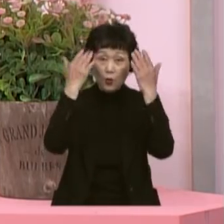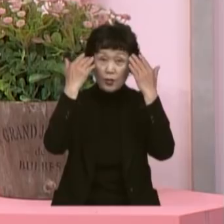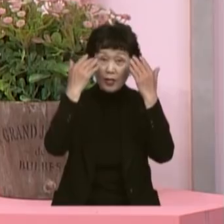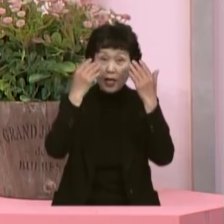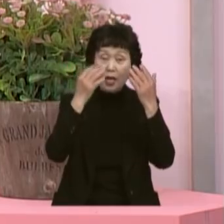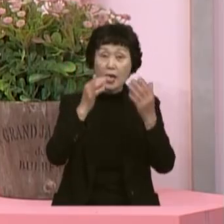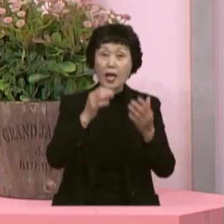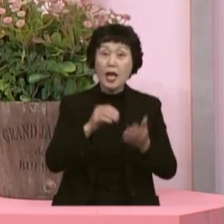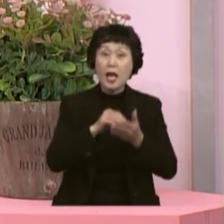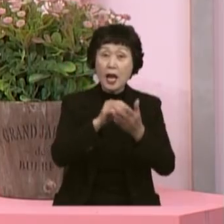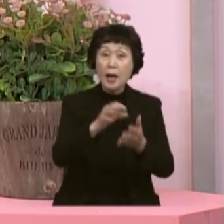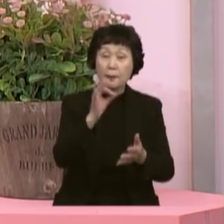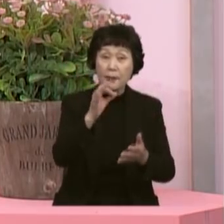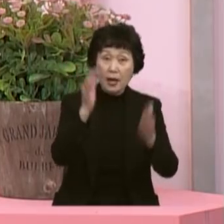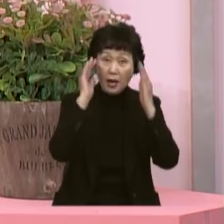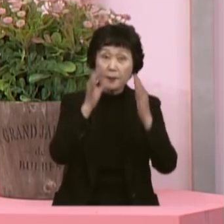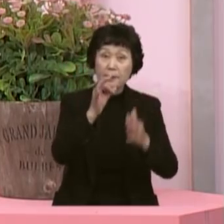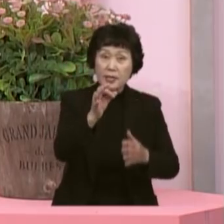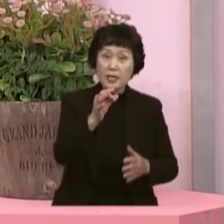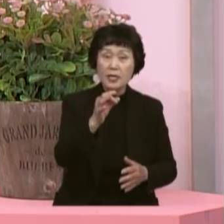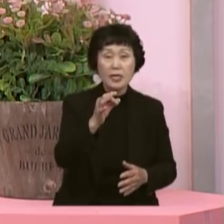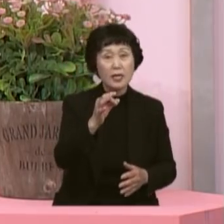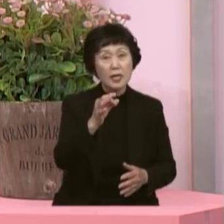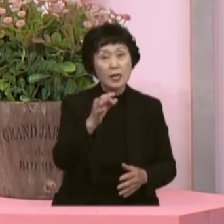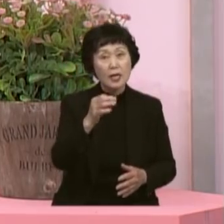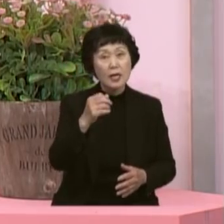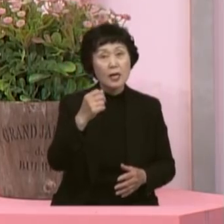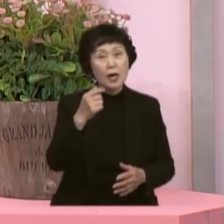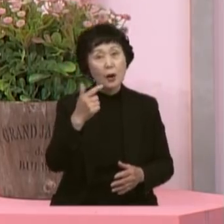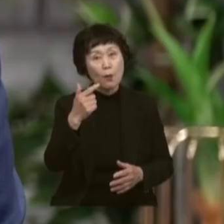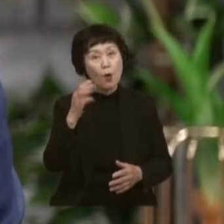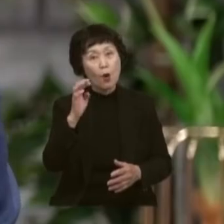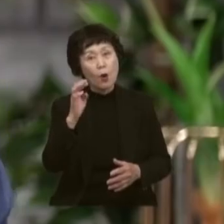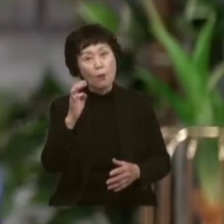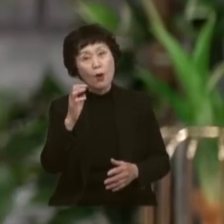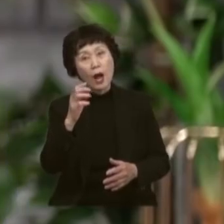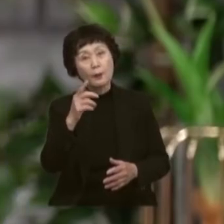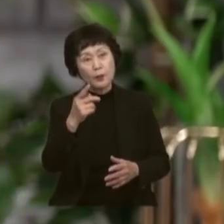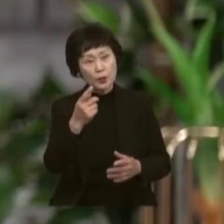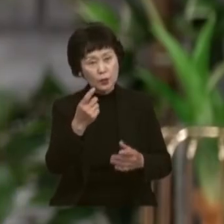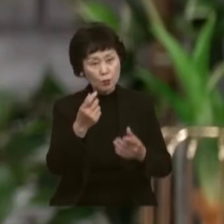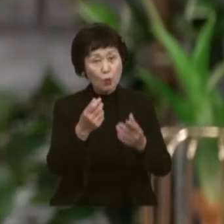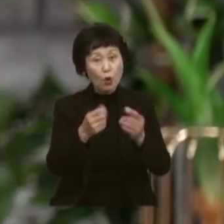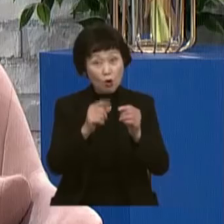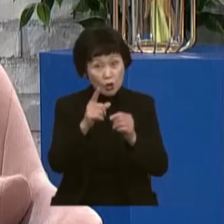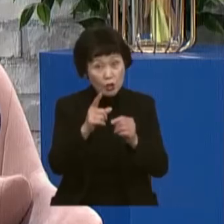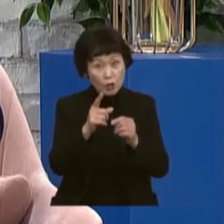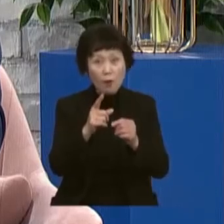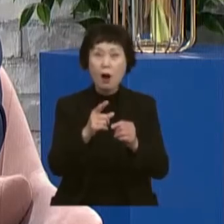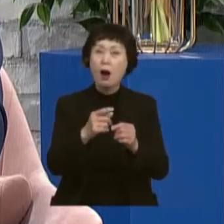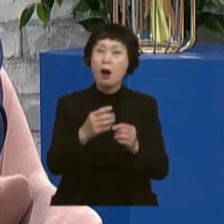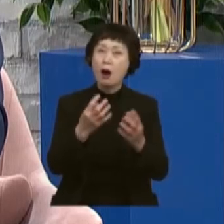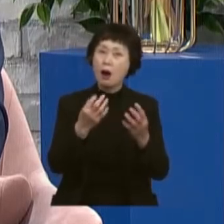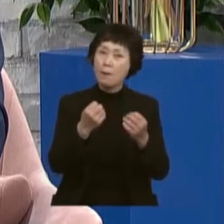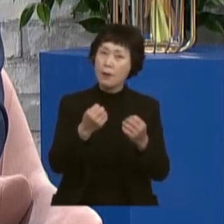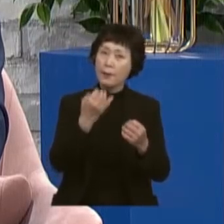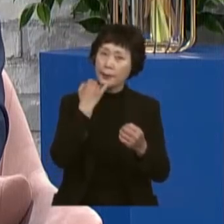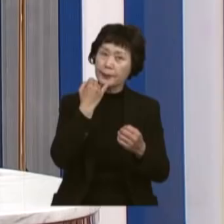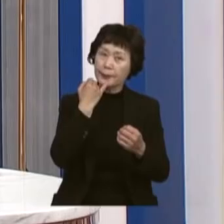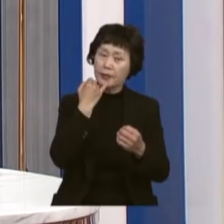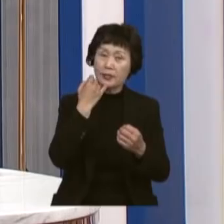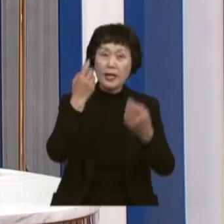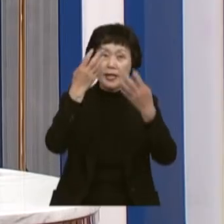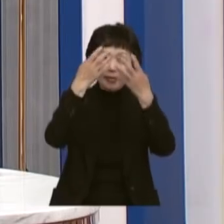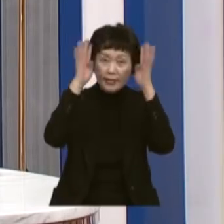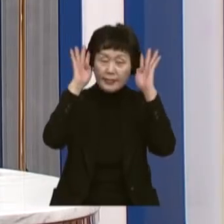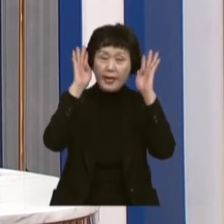원인데 6개월에. 네네. 오 이게 용돈벌이가 괜찮은 거예요. 등록금 한 것도 훨씬 남네, 그죠? 그럼 대학생 때 하신 거예요? 대학교